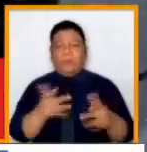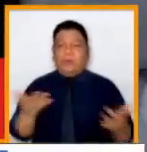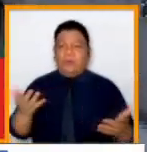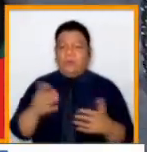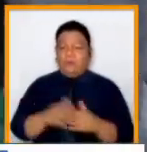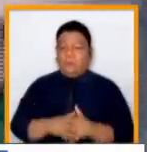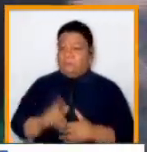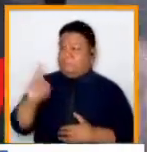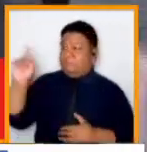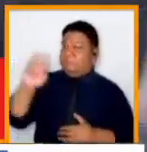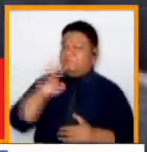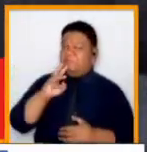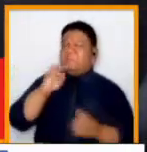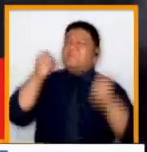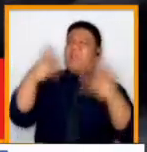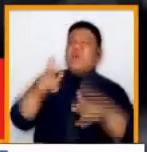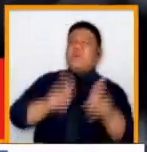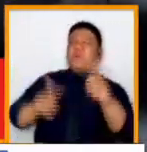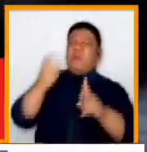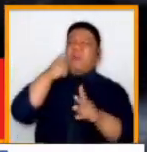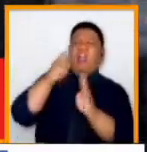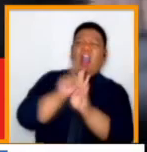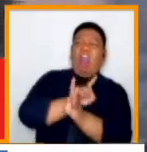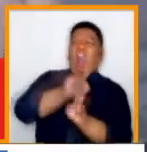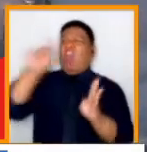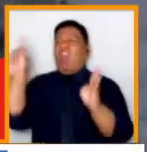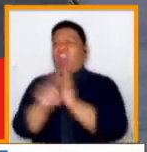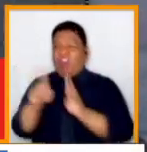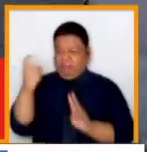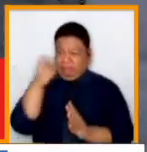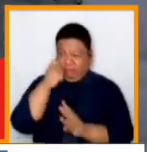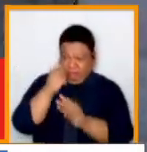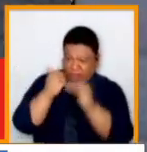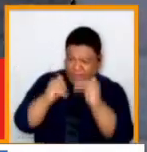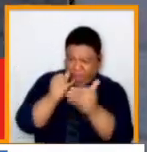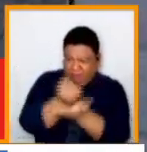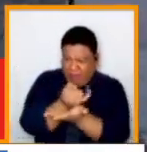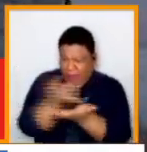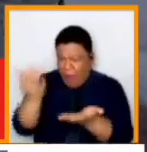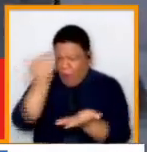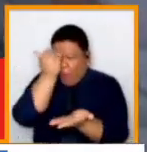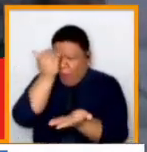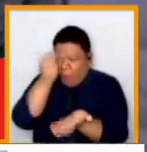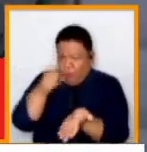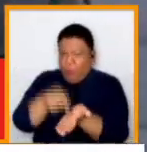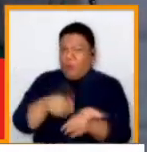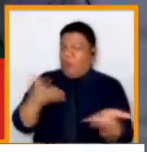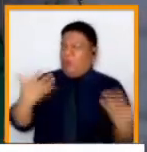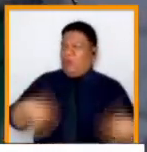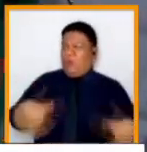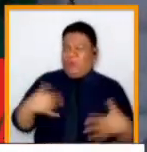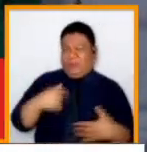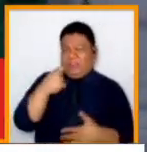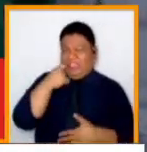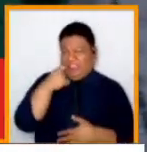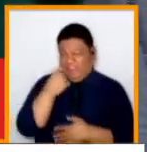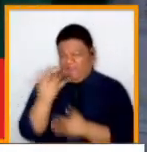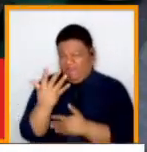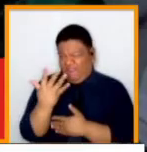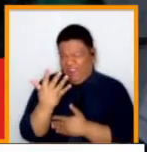sumingit dyan kanina. Kanina bilang na bilang lang po kami dyan. Tapos grabe ang sakit. Kaninang alas 5 pa kami ng hapon